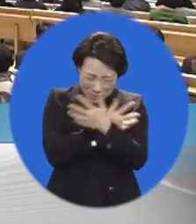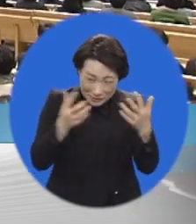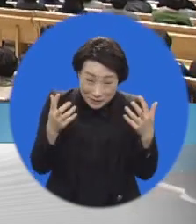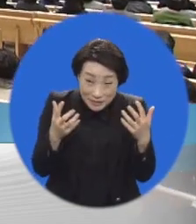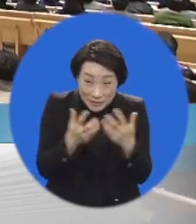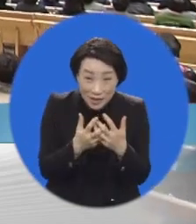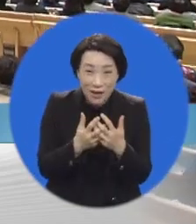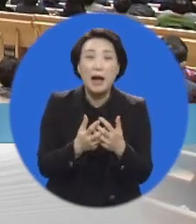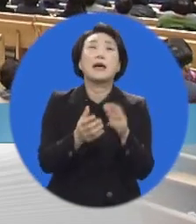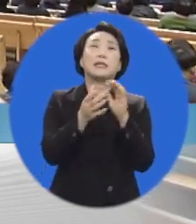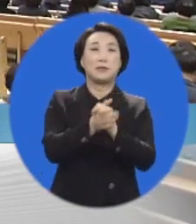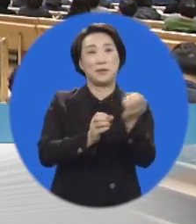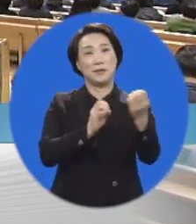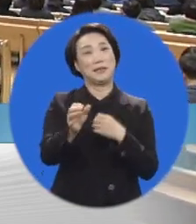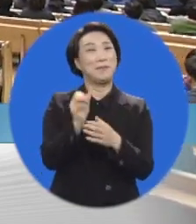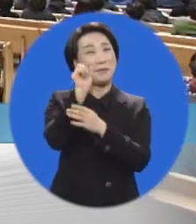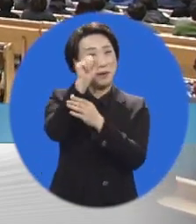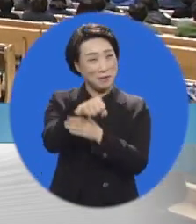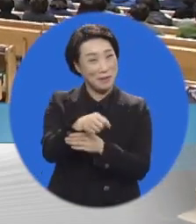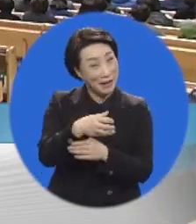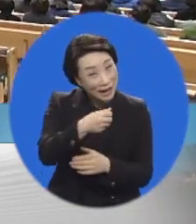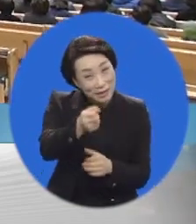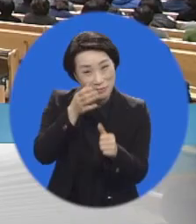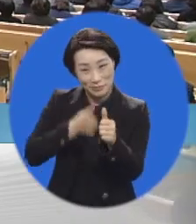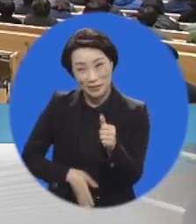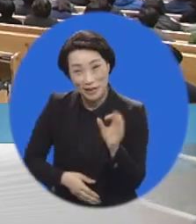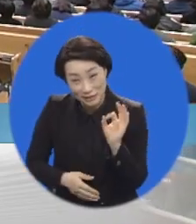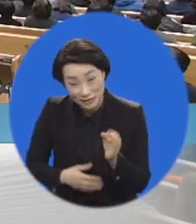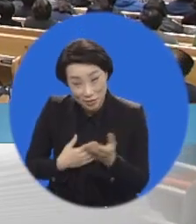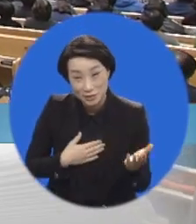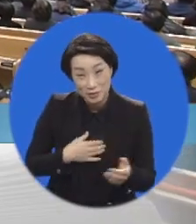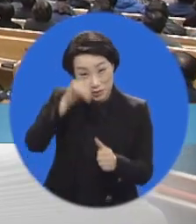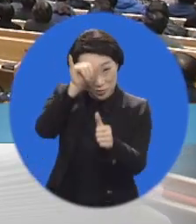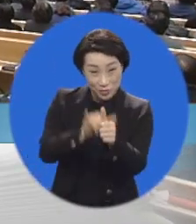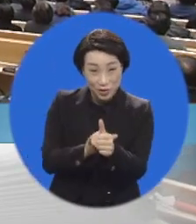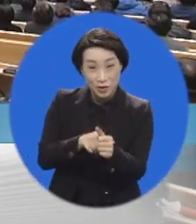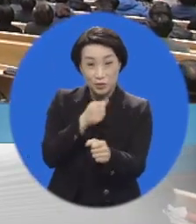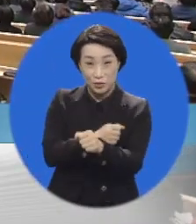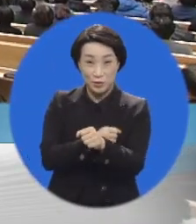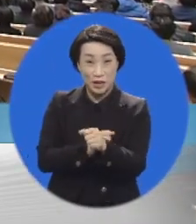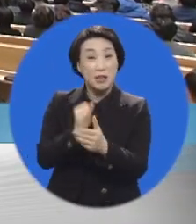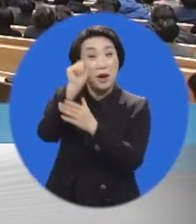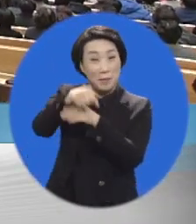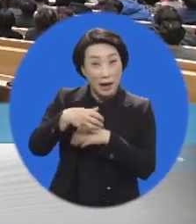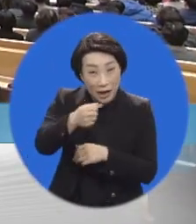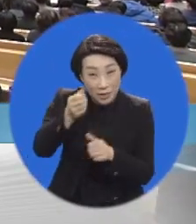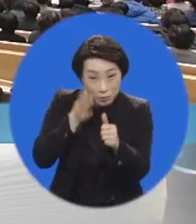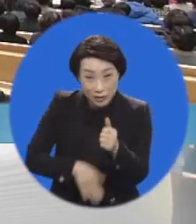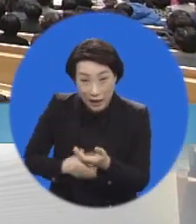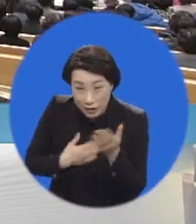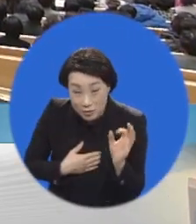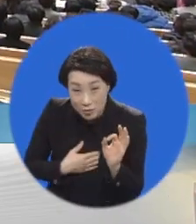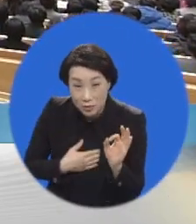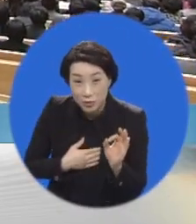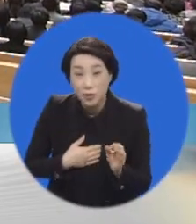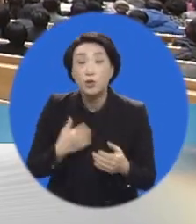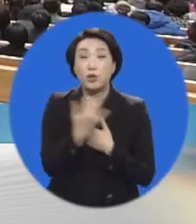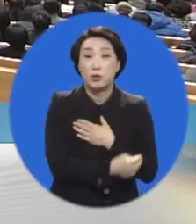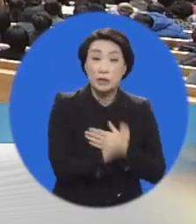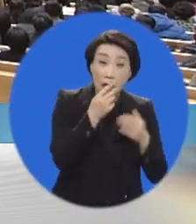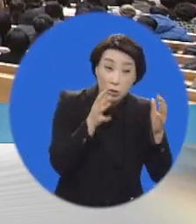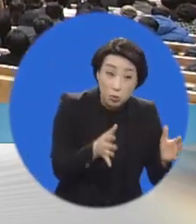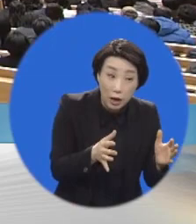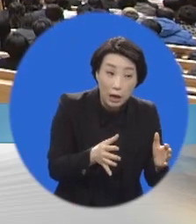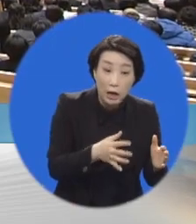풍성한 기도응답의 열매를 받고 충성의 수고의 열매를 얻고 육신의 때 얻지